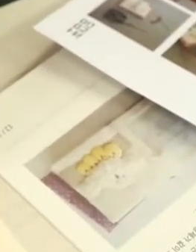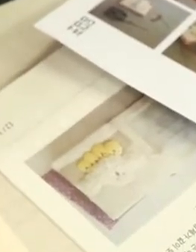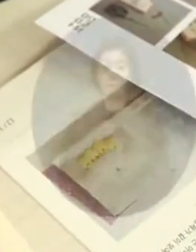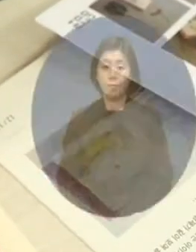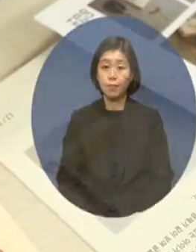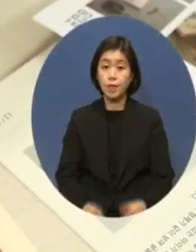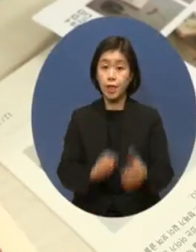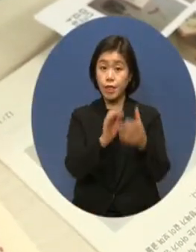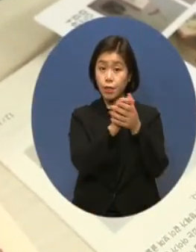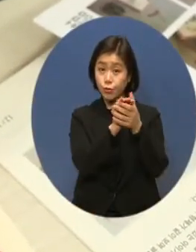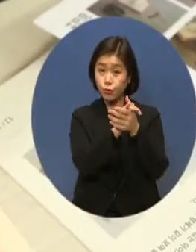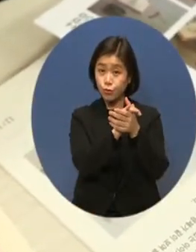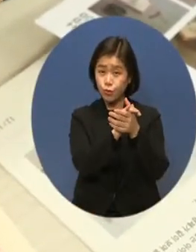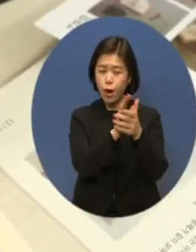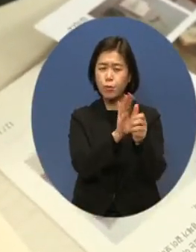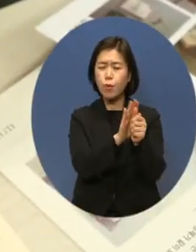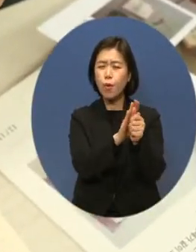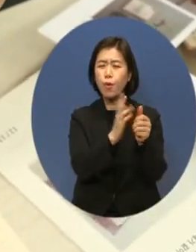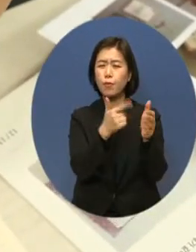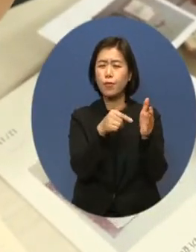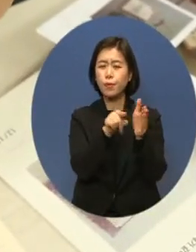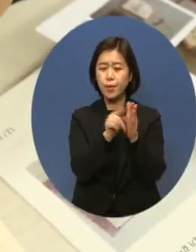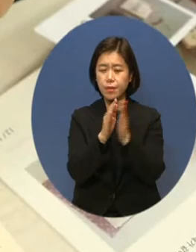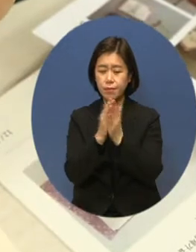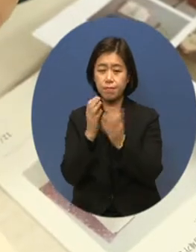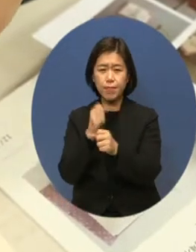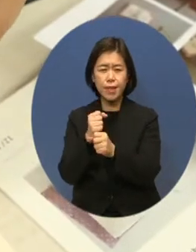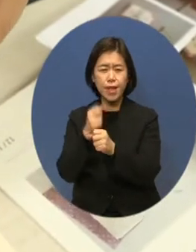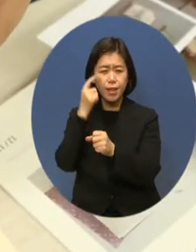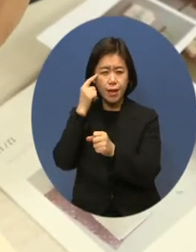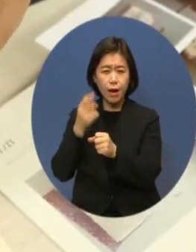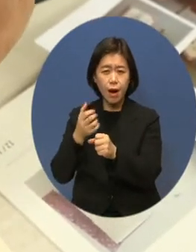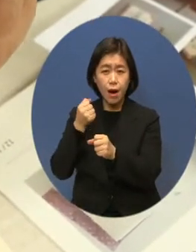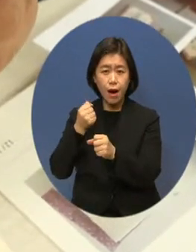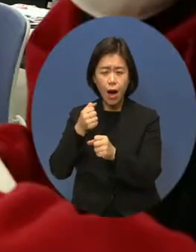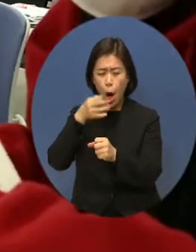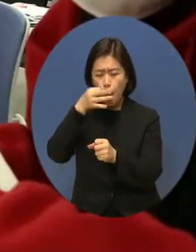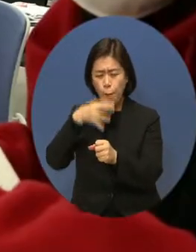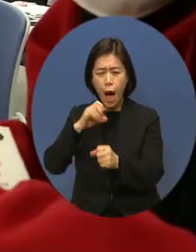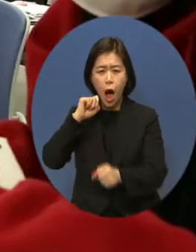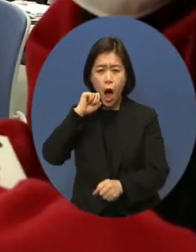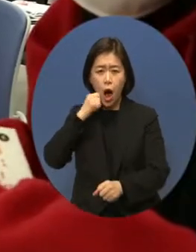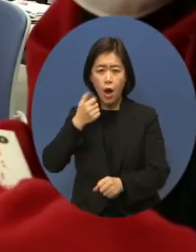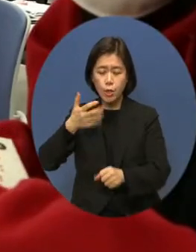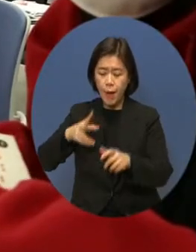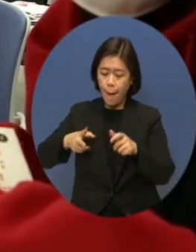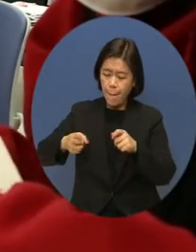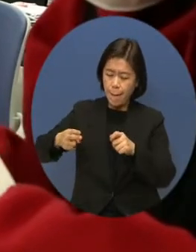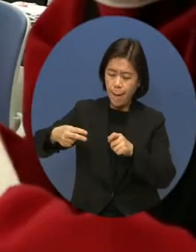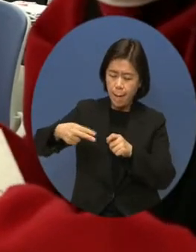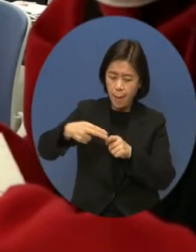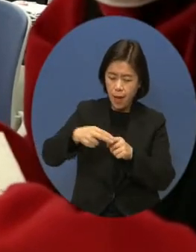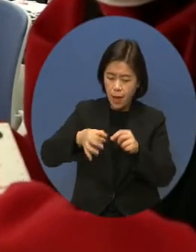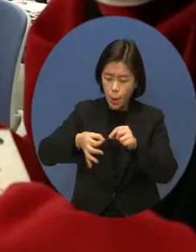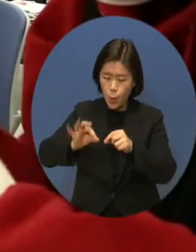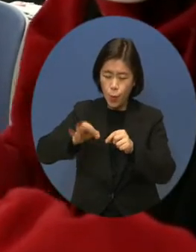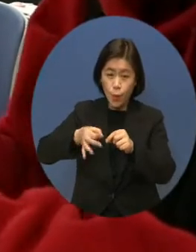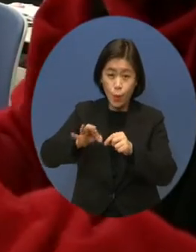친구들을 위한 책을 만든다는 마음 하나로 힘든 내색 없이 가위로 오리고 실로 꿰매 봅니다.